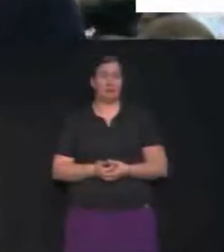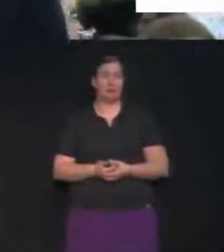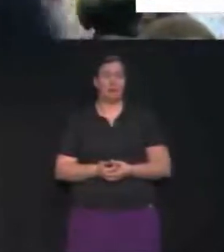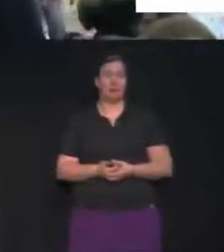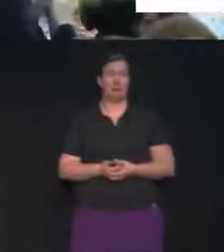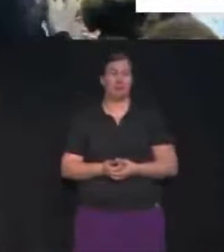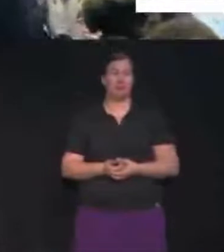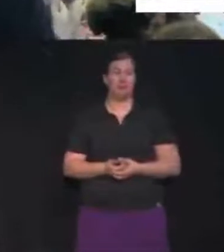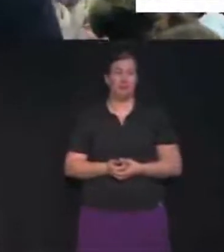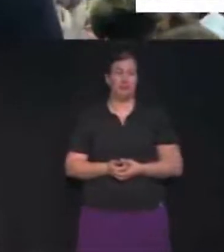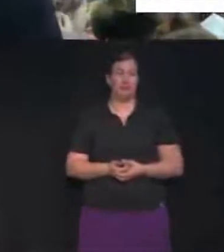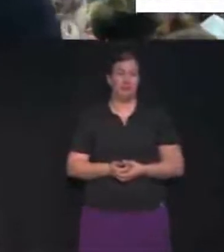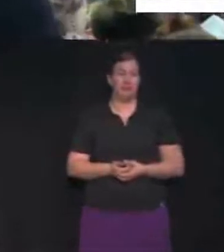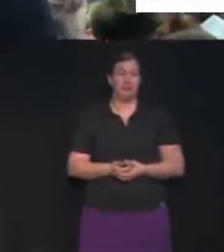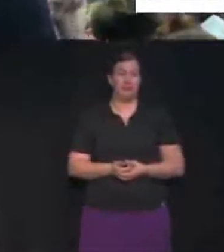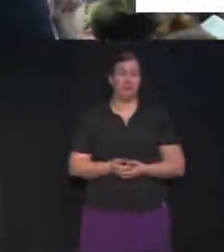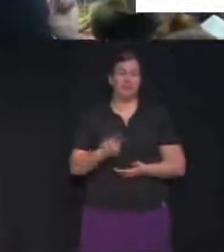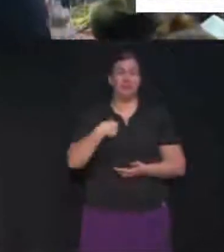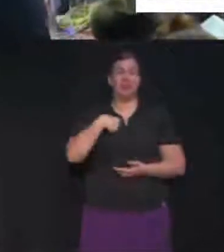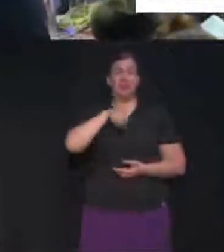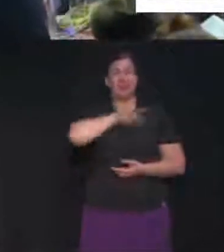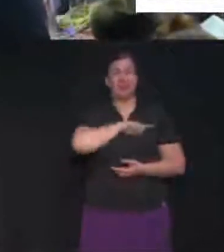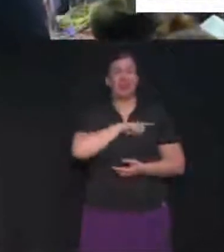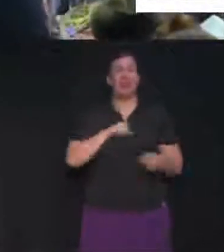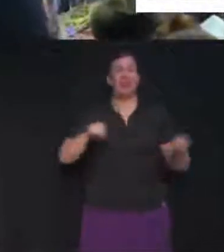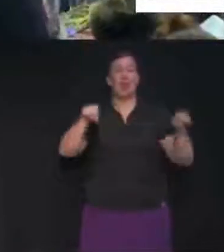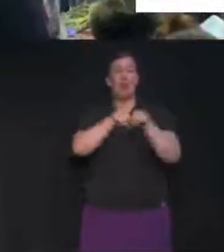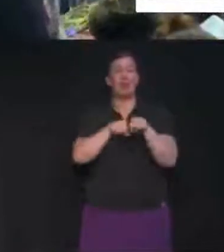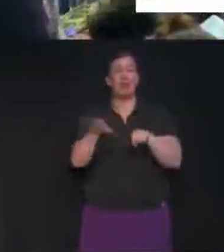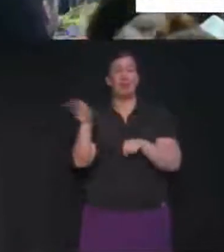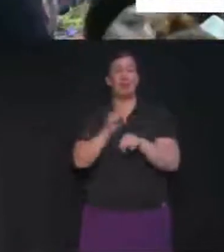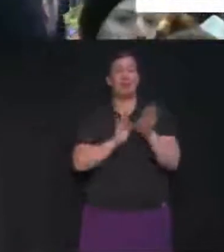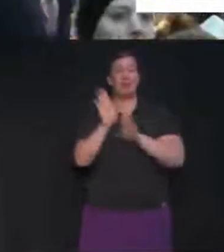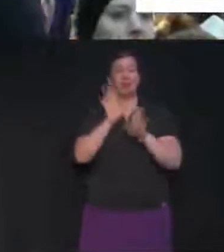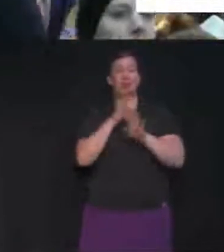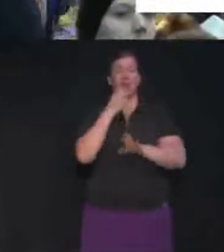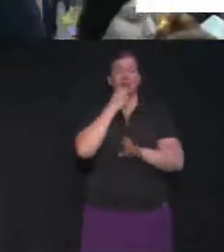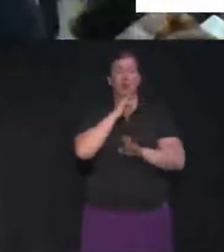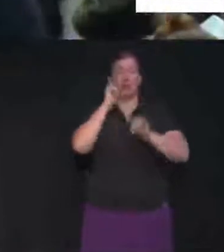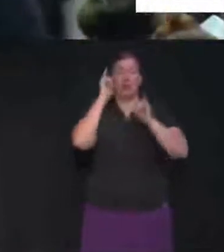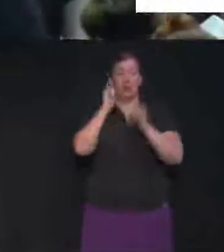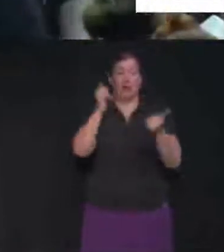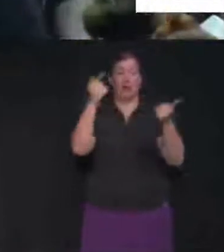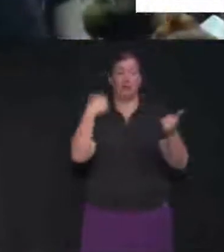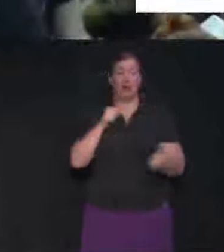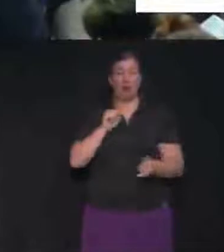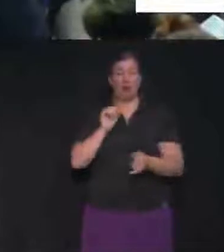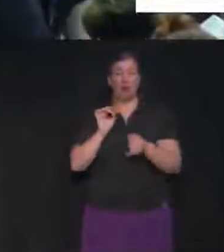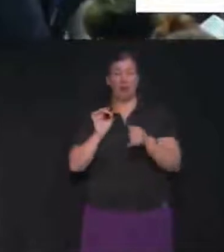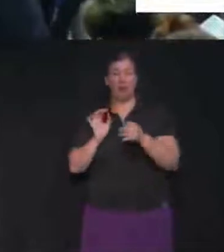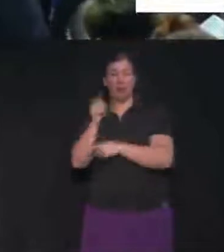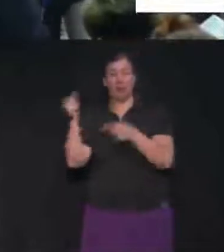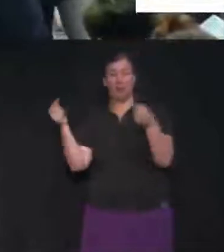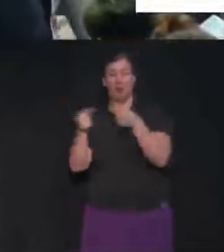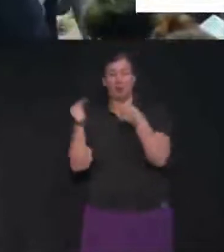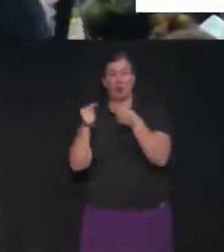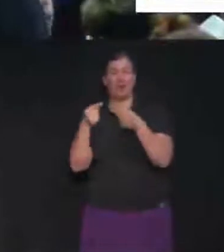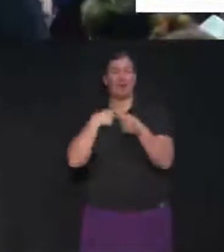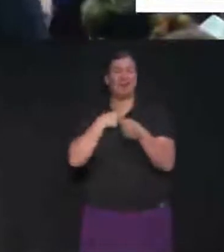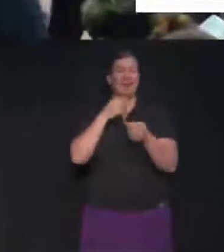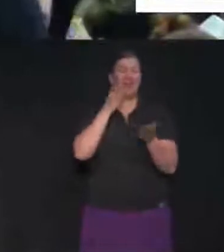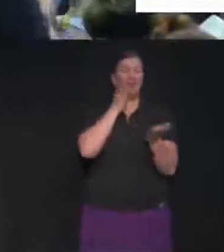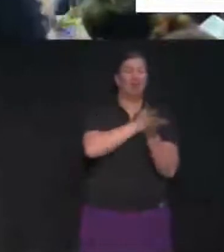okay so ich sag mal ich bin für Online Mitbestimmung wieso ich jetzt an dieser kontrastange stehe hat einen Grund ich bin nämlich gegen das ständig ich bin gegen